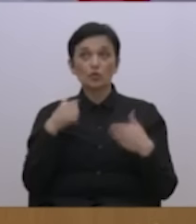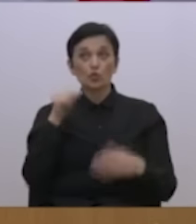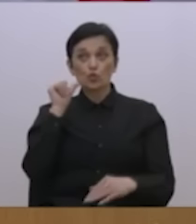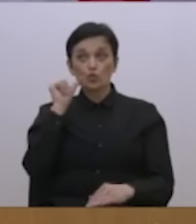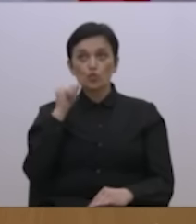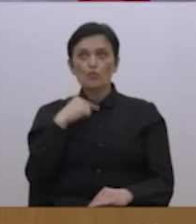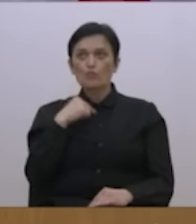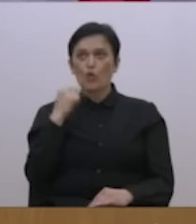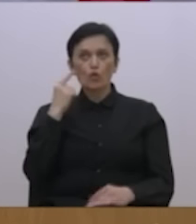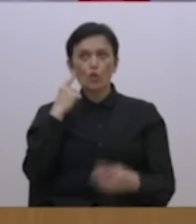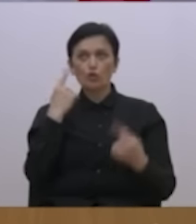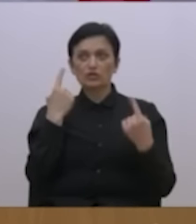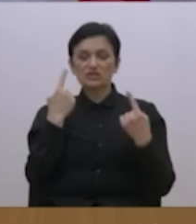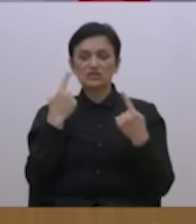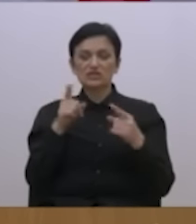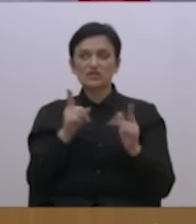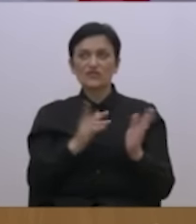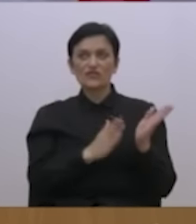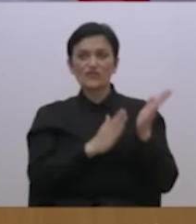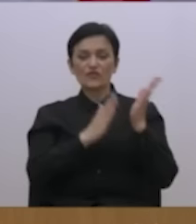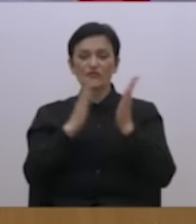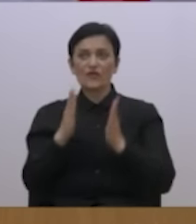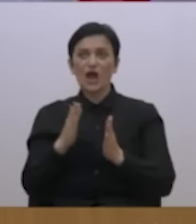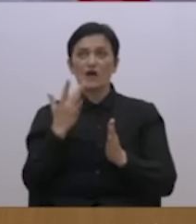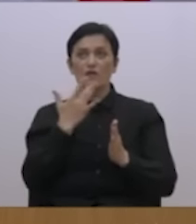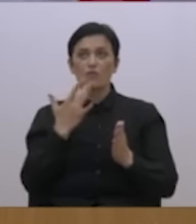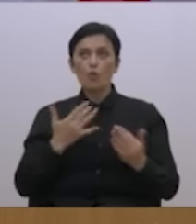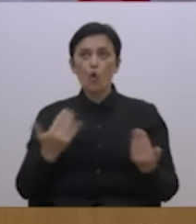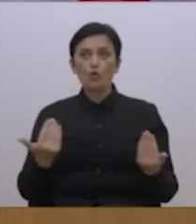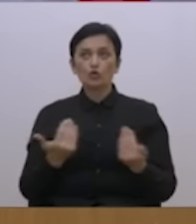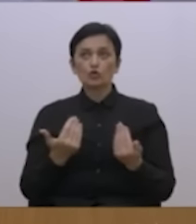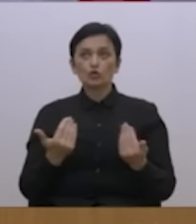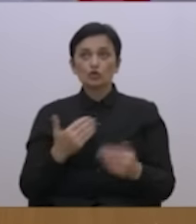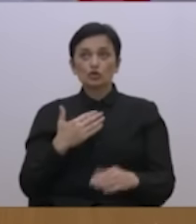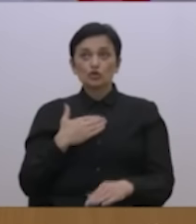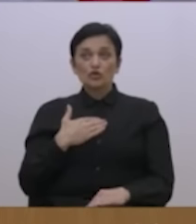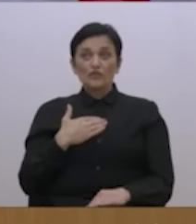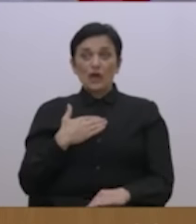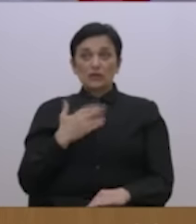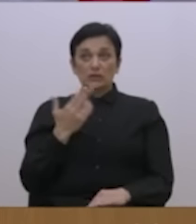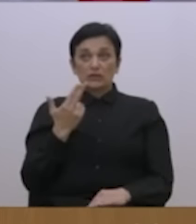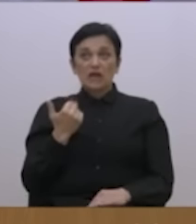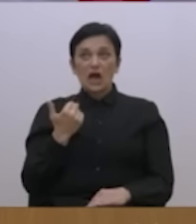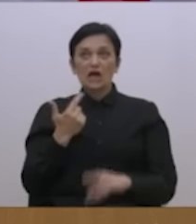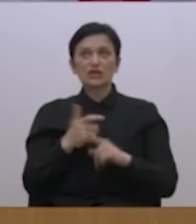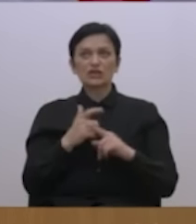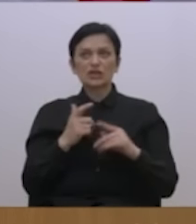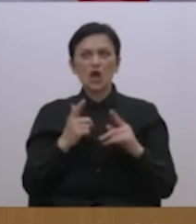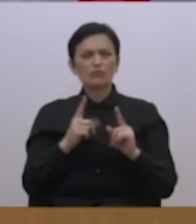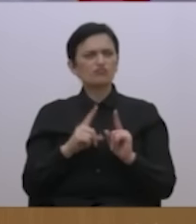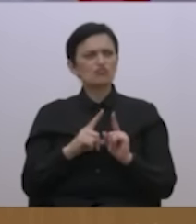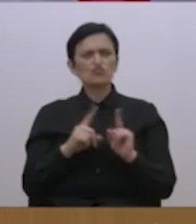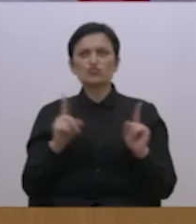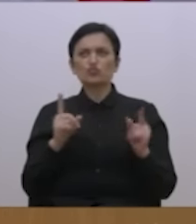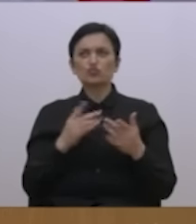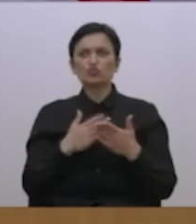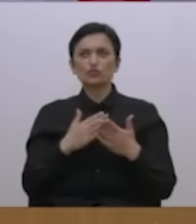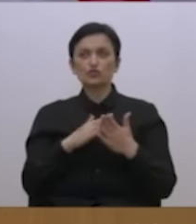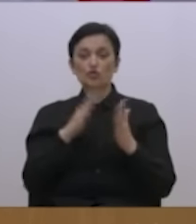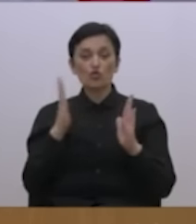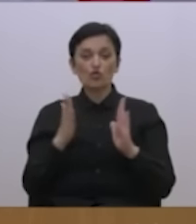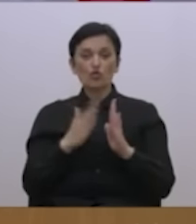გუშინ მე მგონი სხვა ეტაპზე გადავედით ამ პოლიტიკური ცხოვრების ჩვენი და ძალიან ისეთი უცნაურია რომ ეს ყველაფერი